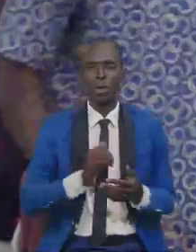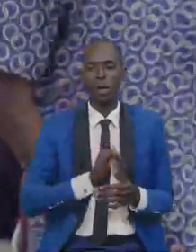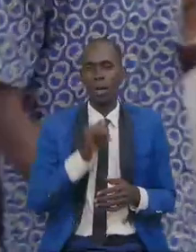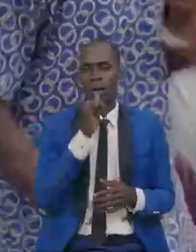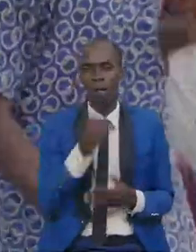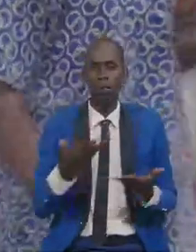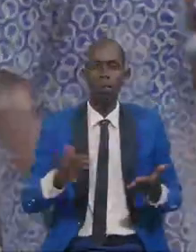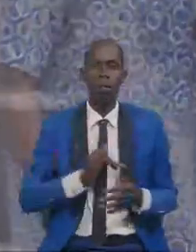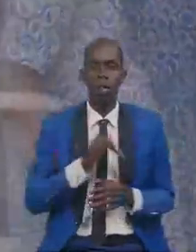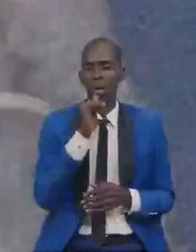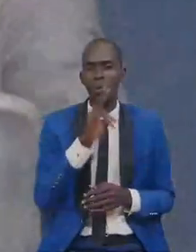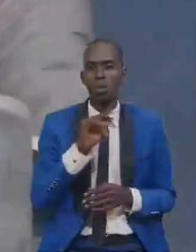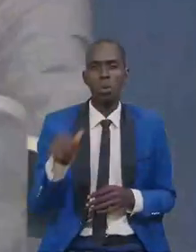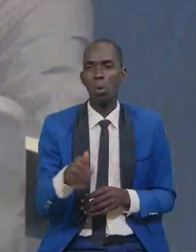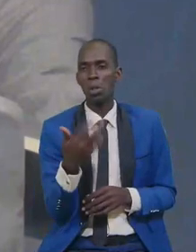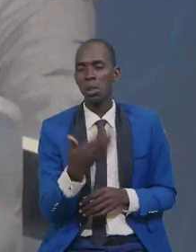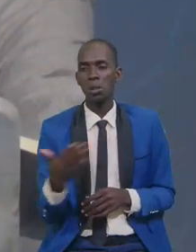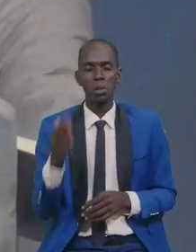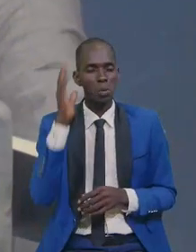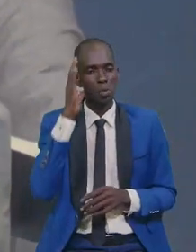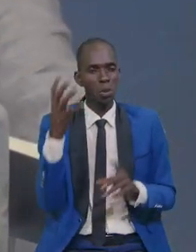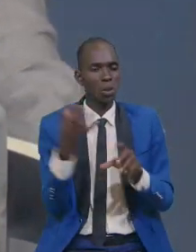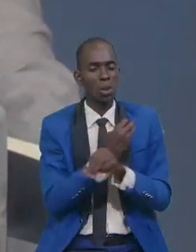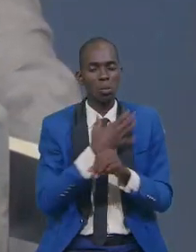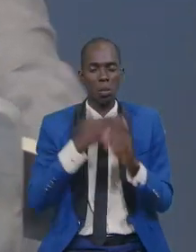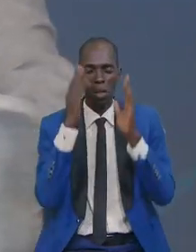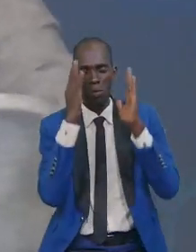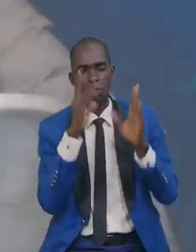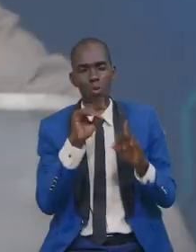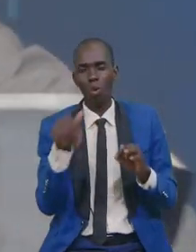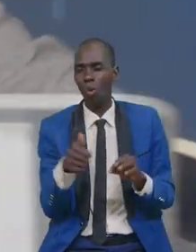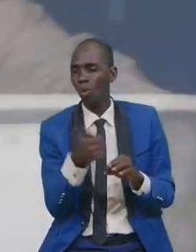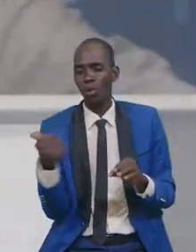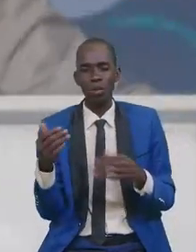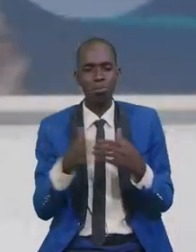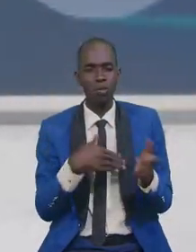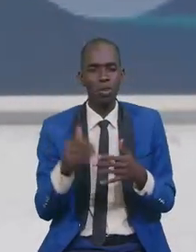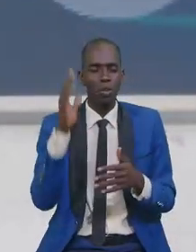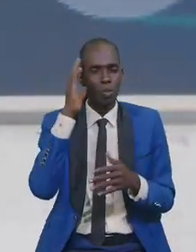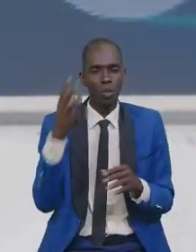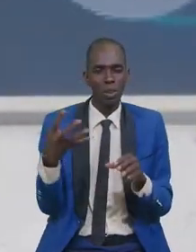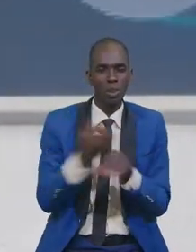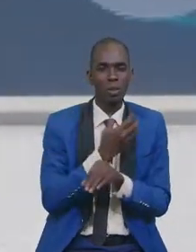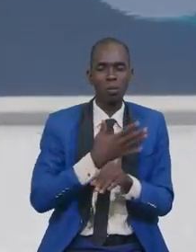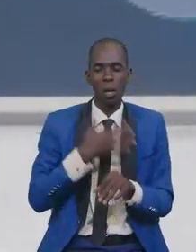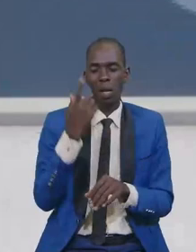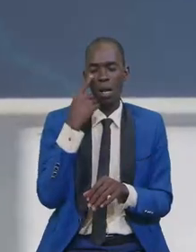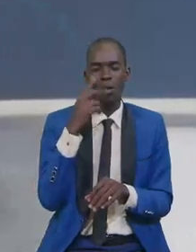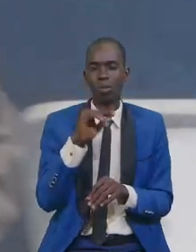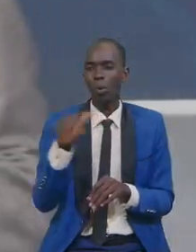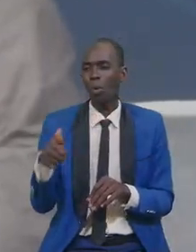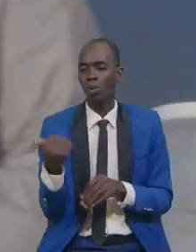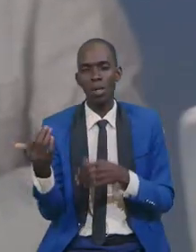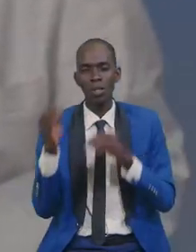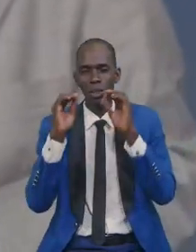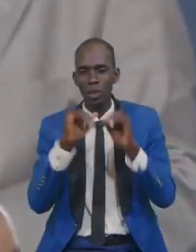me voici, me voici. Rien d'autre ne va attirer mon attention, rien d'autre ne va attirer